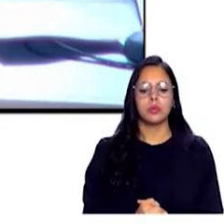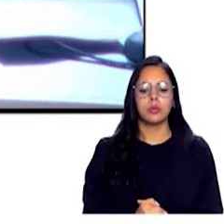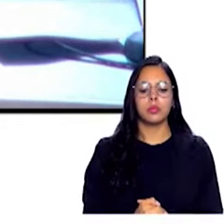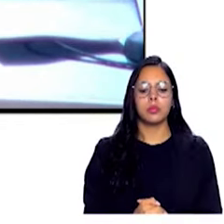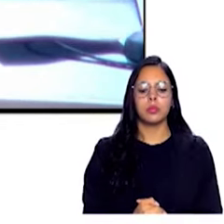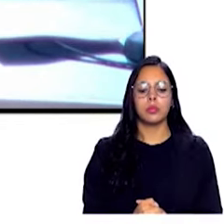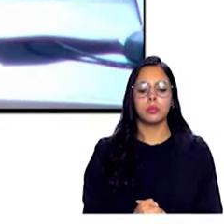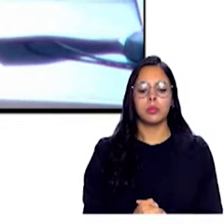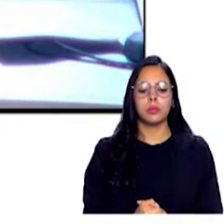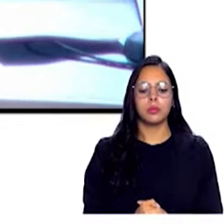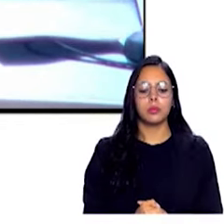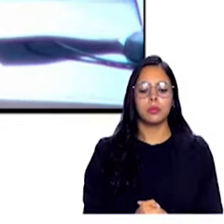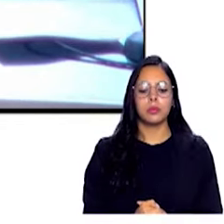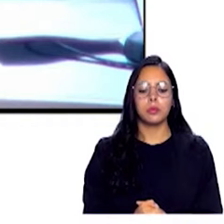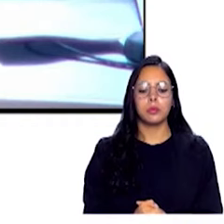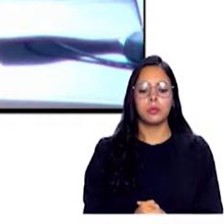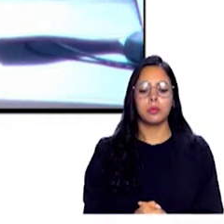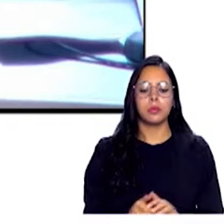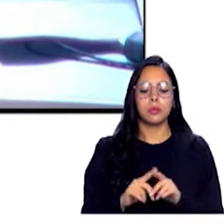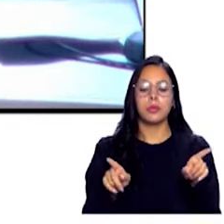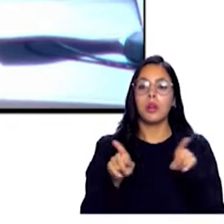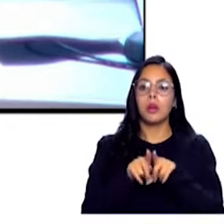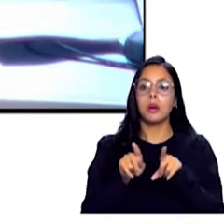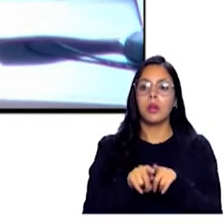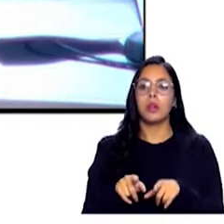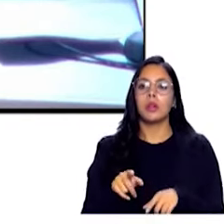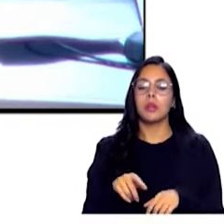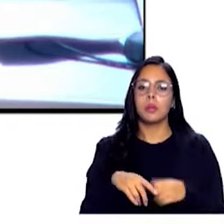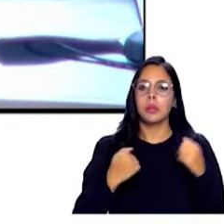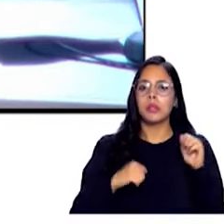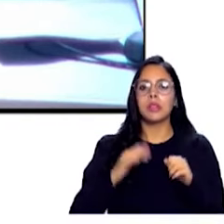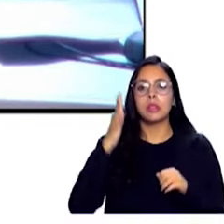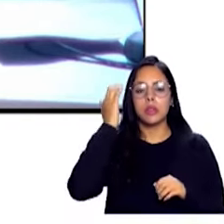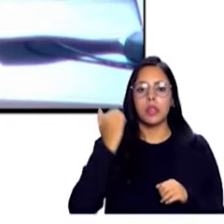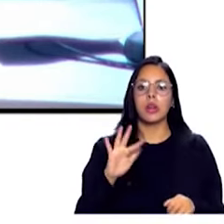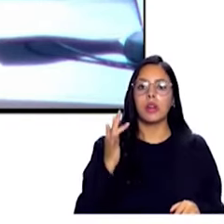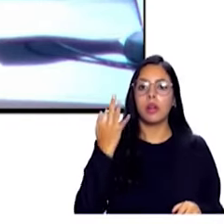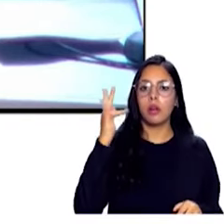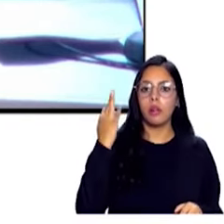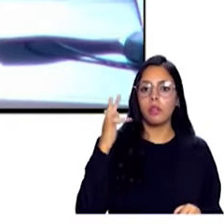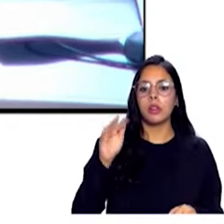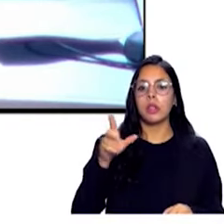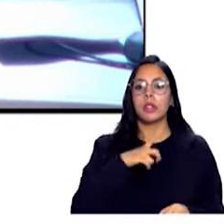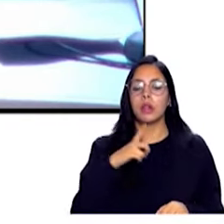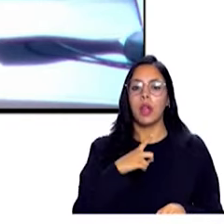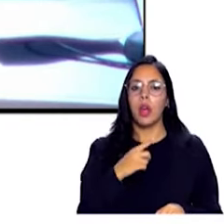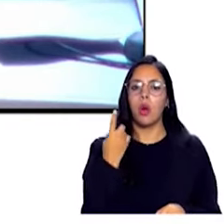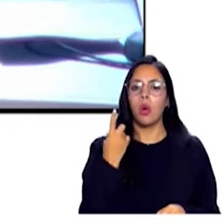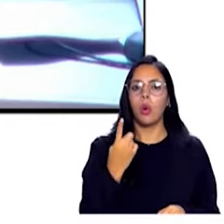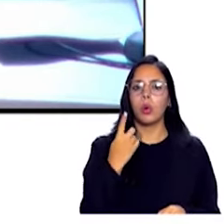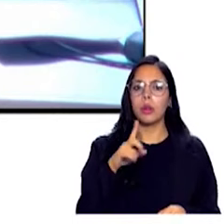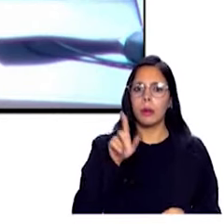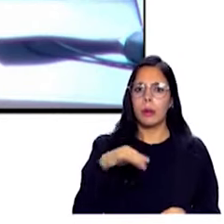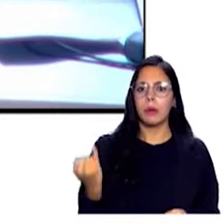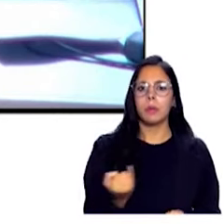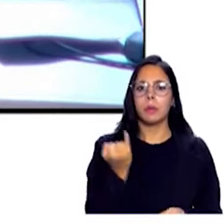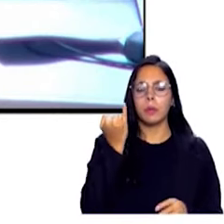faut savoir qu'en France Il Y A eu une volonté TRS forte d'évolution